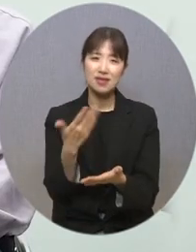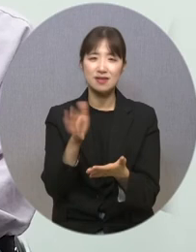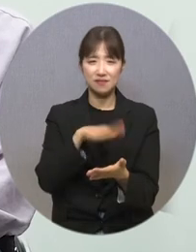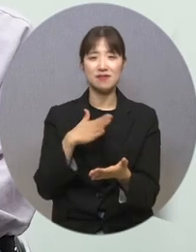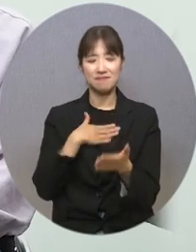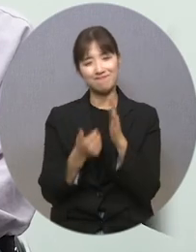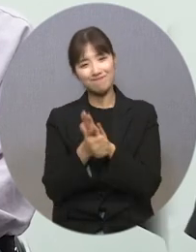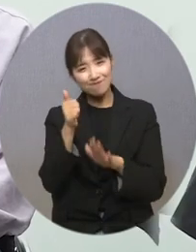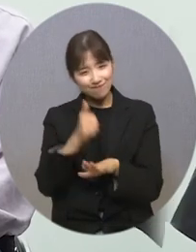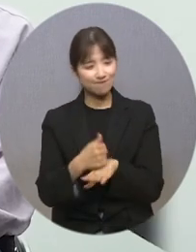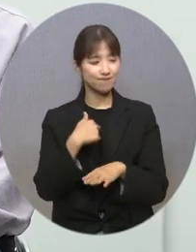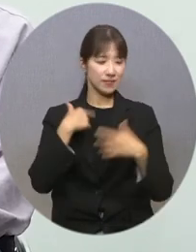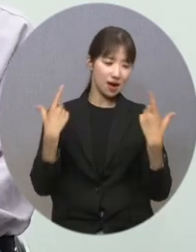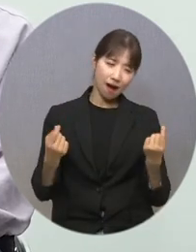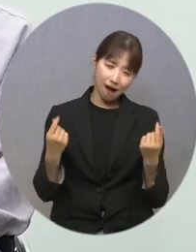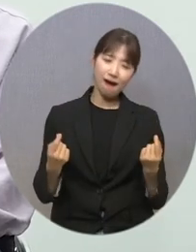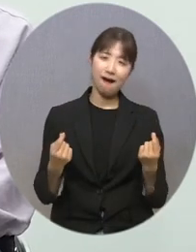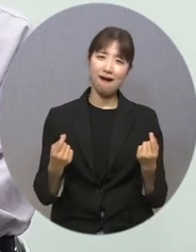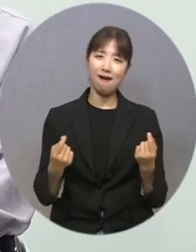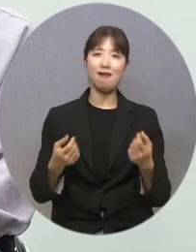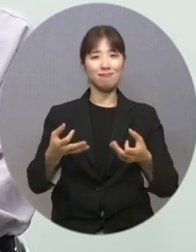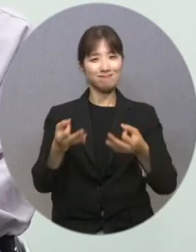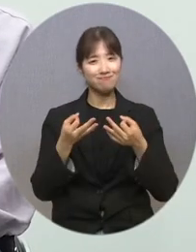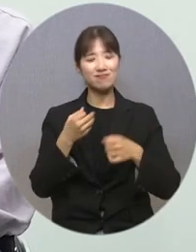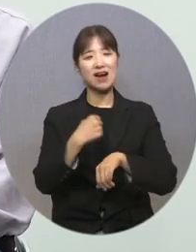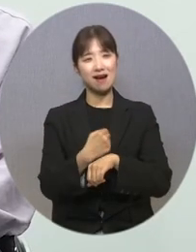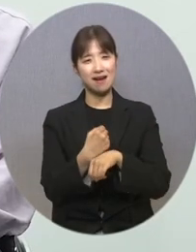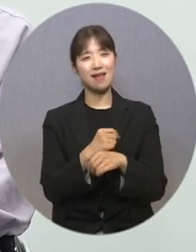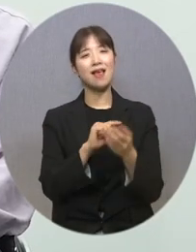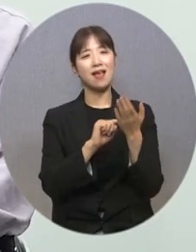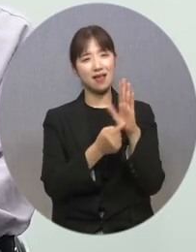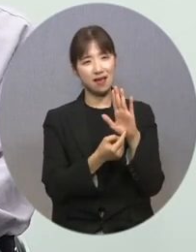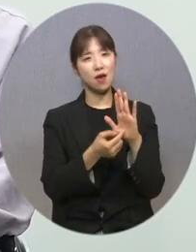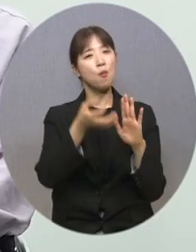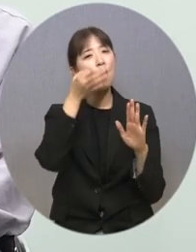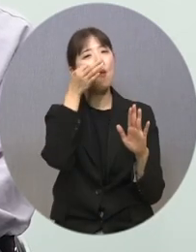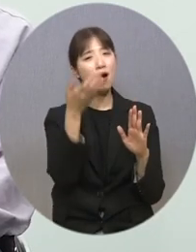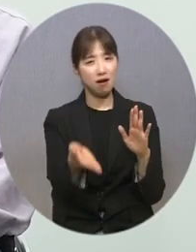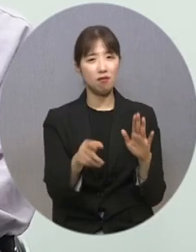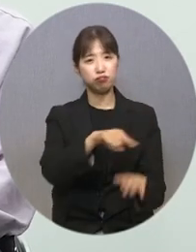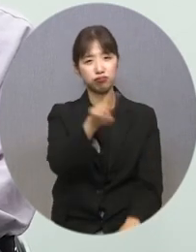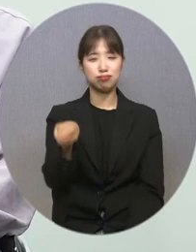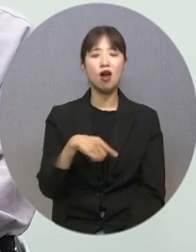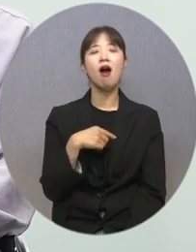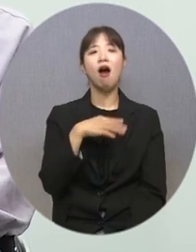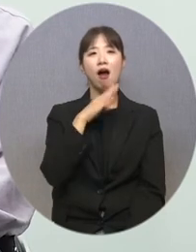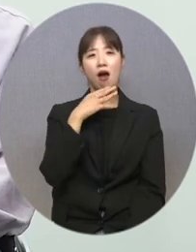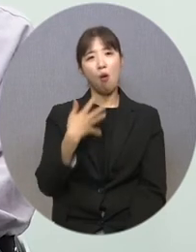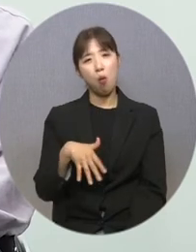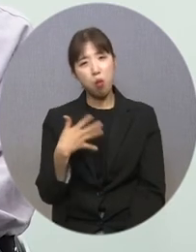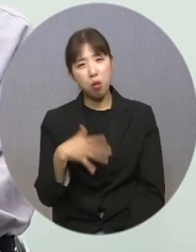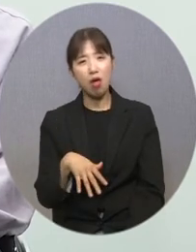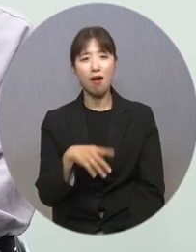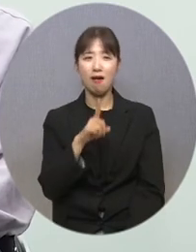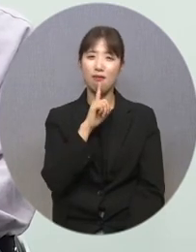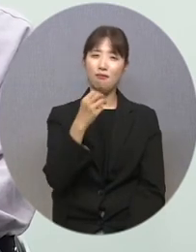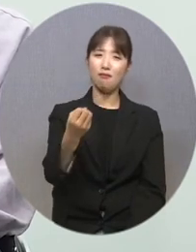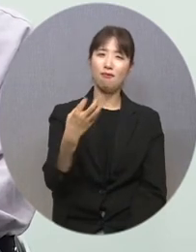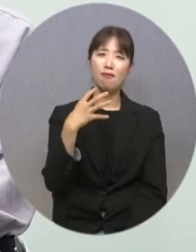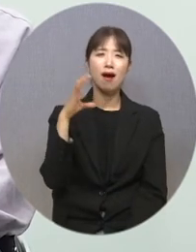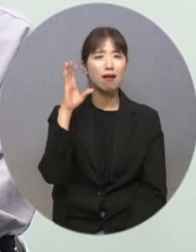해내서 어 이런 그 이런 사람이다 라는 거 좀 증명 해서 그 사람들한테 아 대단하다 라는 소리를